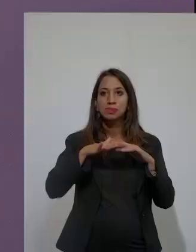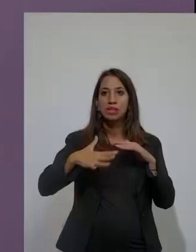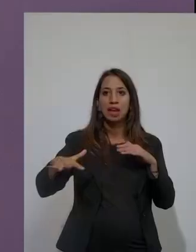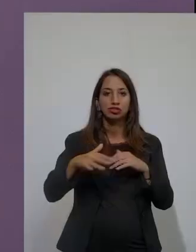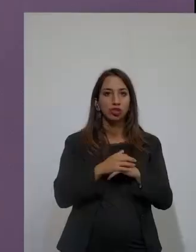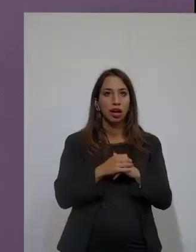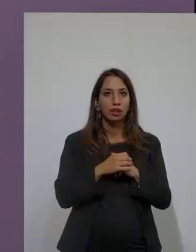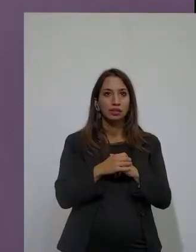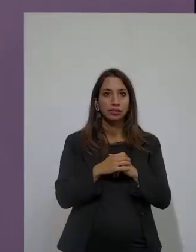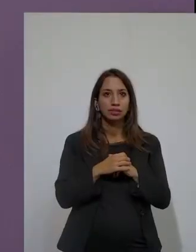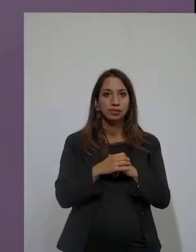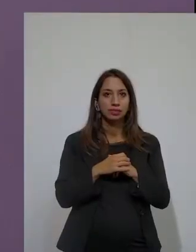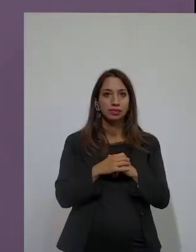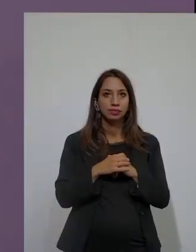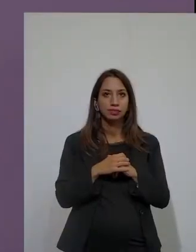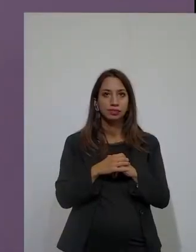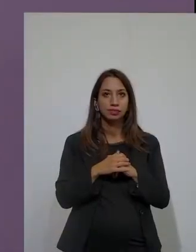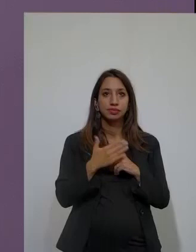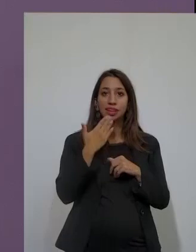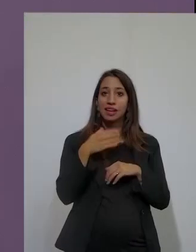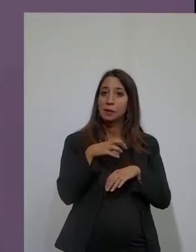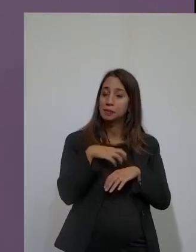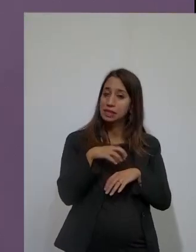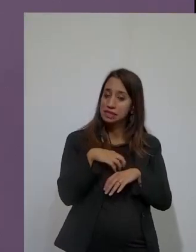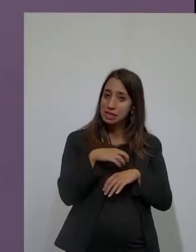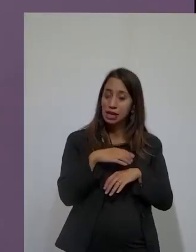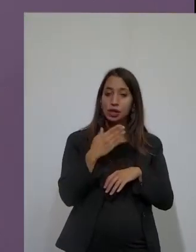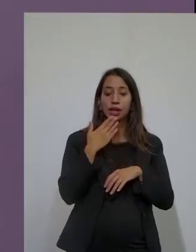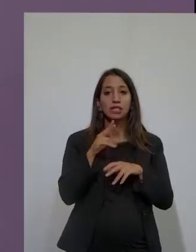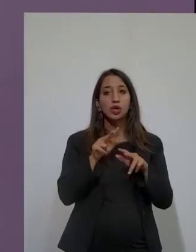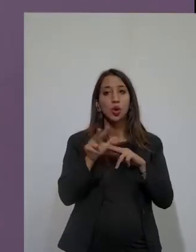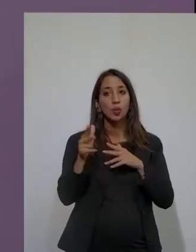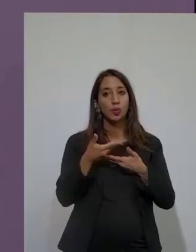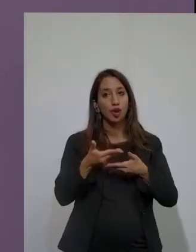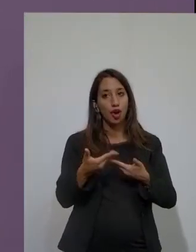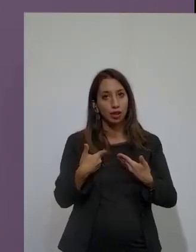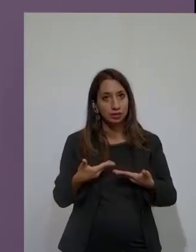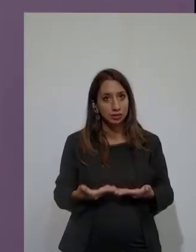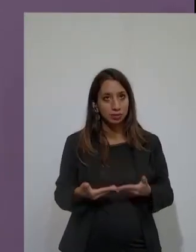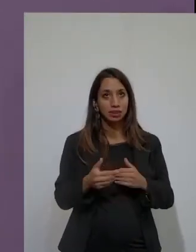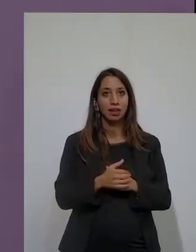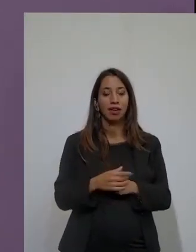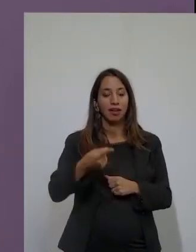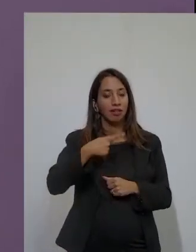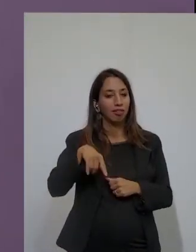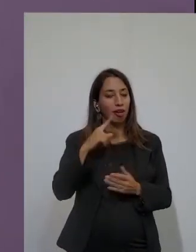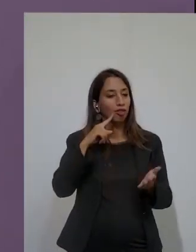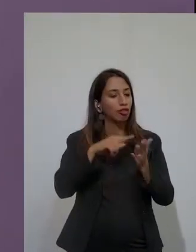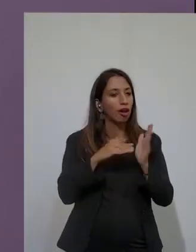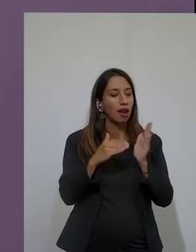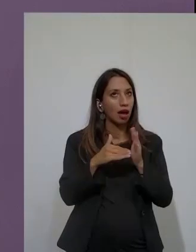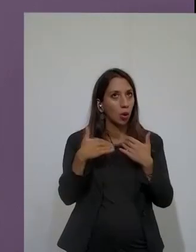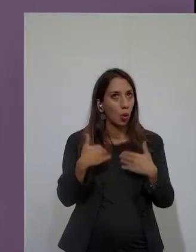invito, grazie al Ministero, grazie al Comune ospitante. Andiamo a casa con tanti stimoli